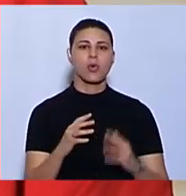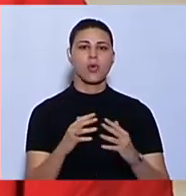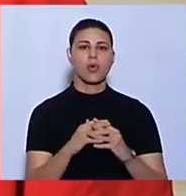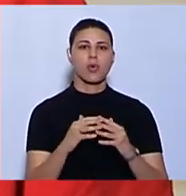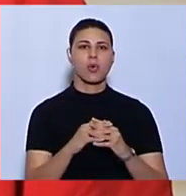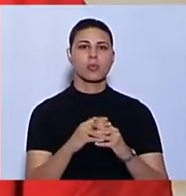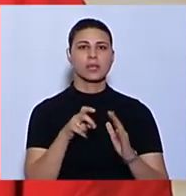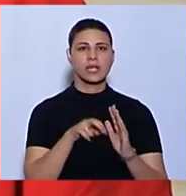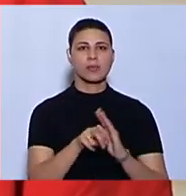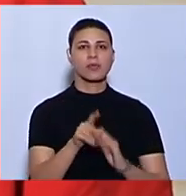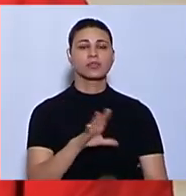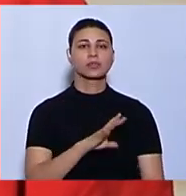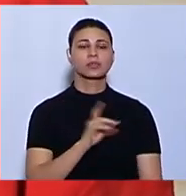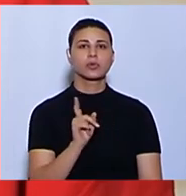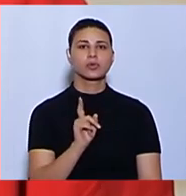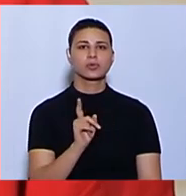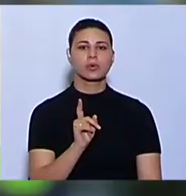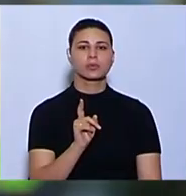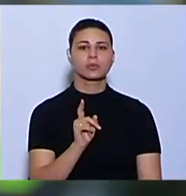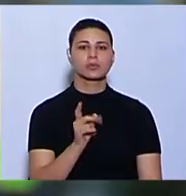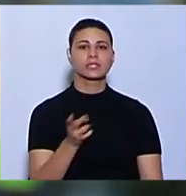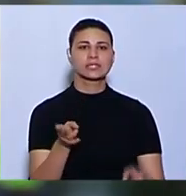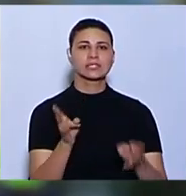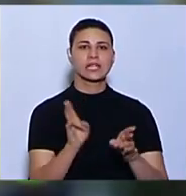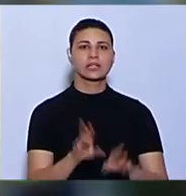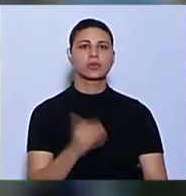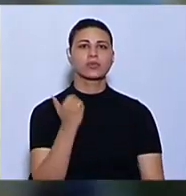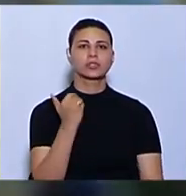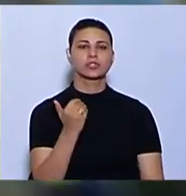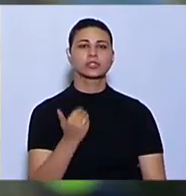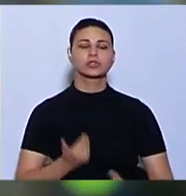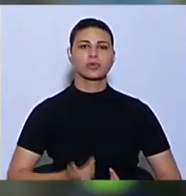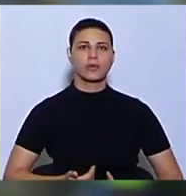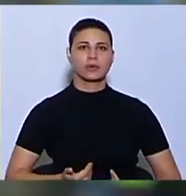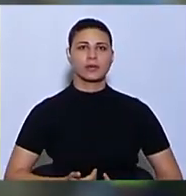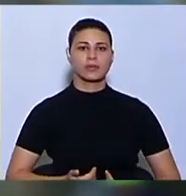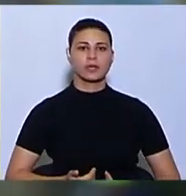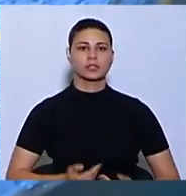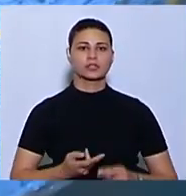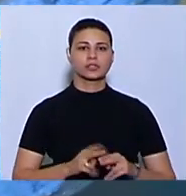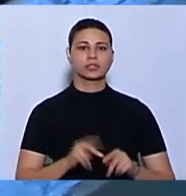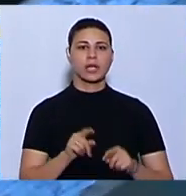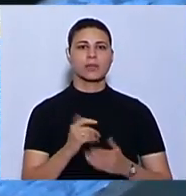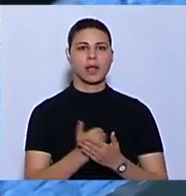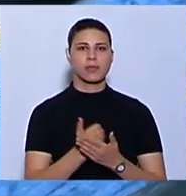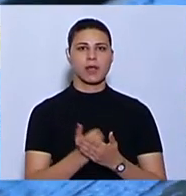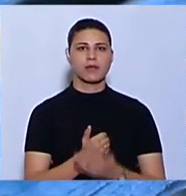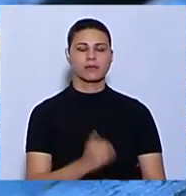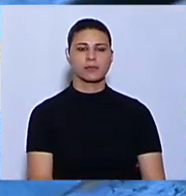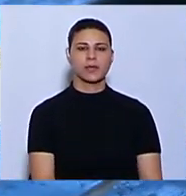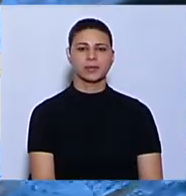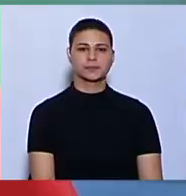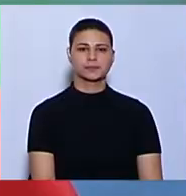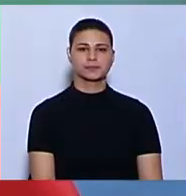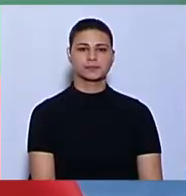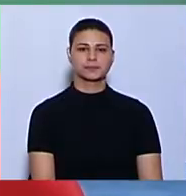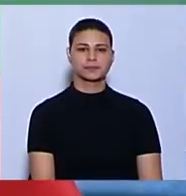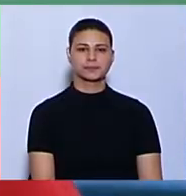გამოვლილი იყო იმისთვის, რომ კვალი დატოვა შესაძლებელში ამ ამბავმა.